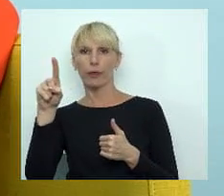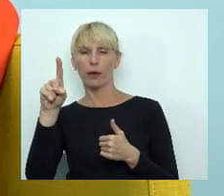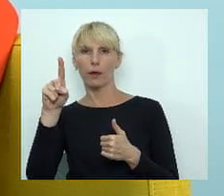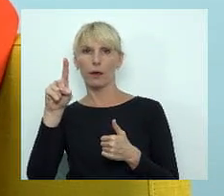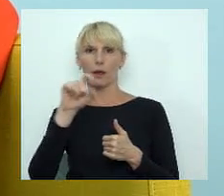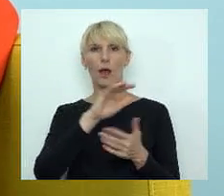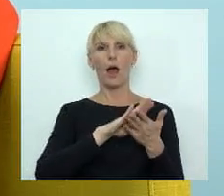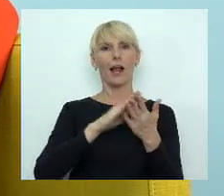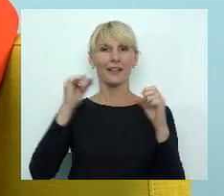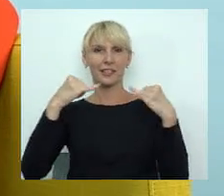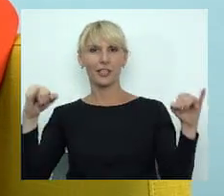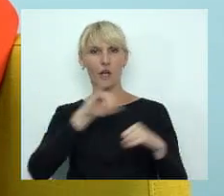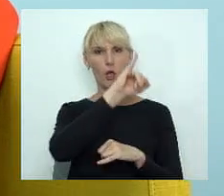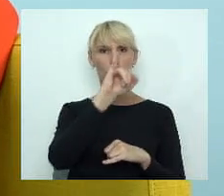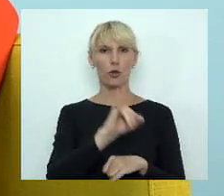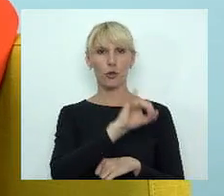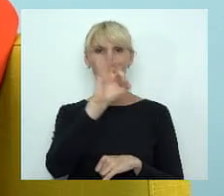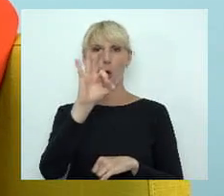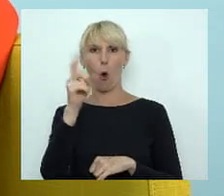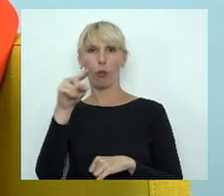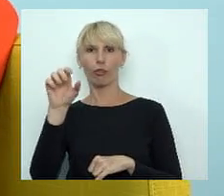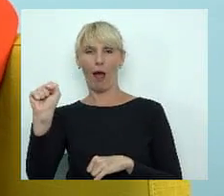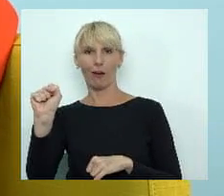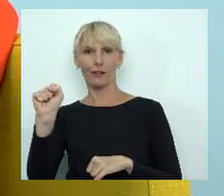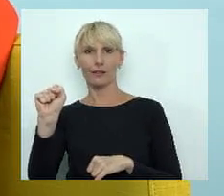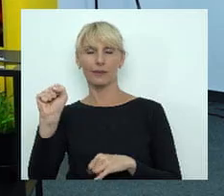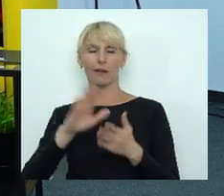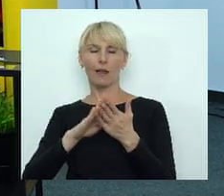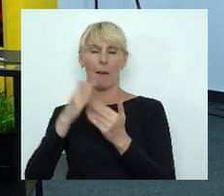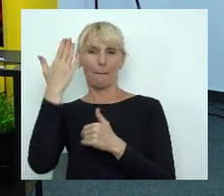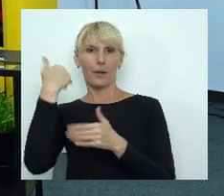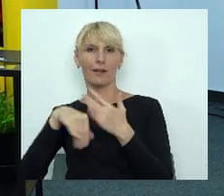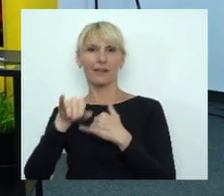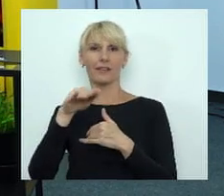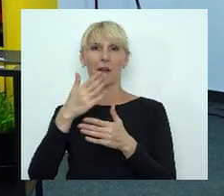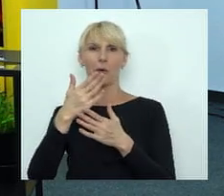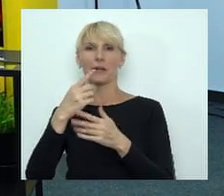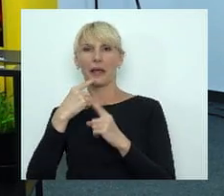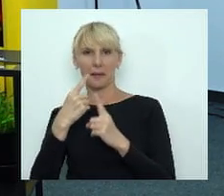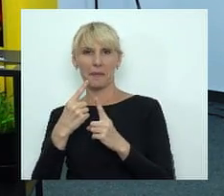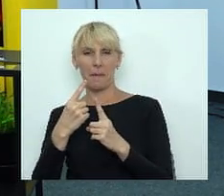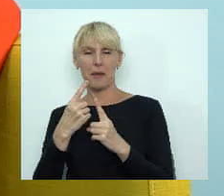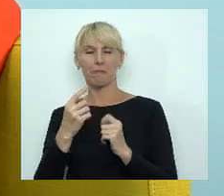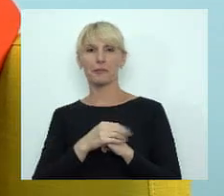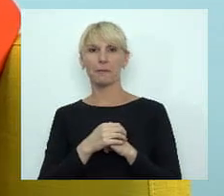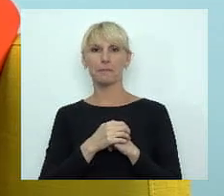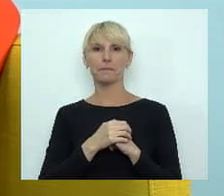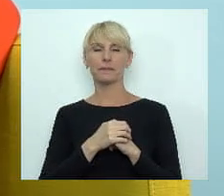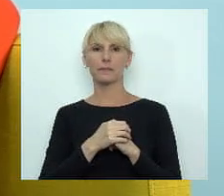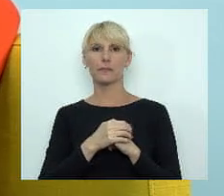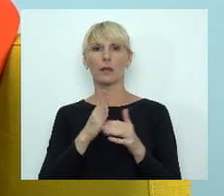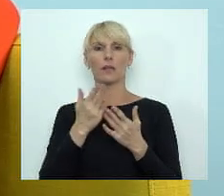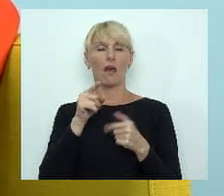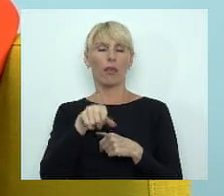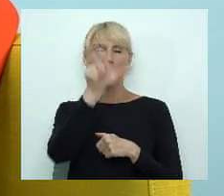o jodzie, czyli siłą rzeczy przywodzimy tutaj na myśl pewien film, więc mamy jodów w szpitalach. Tak, Inspektor Ochrony Danych